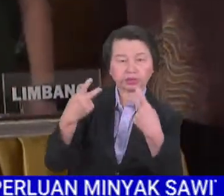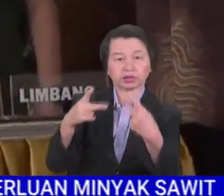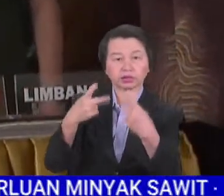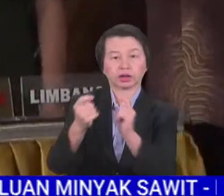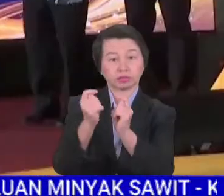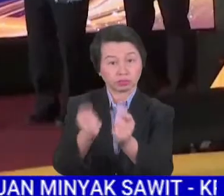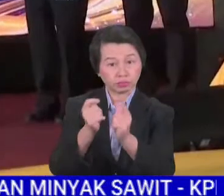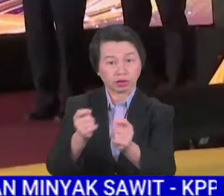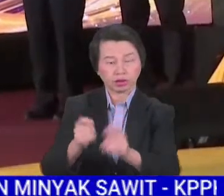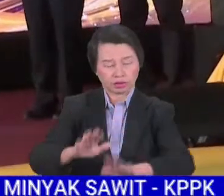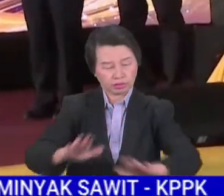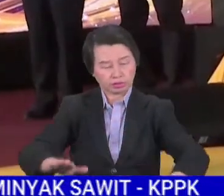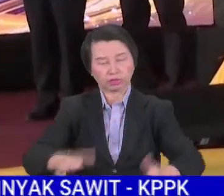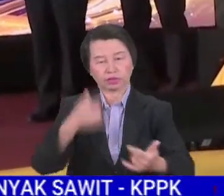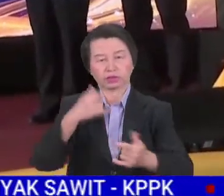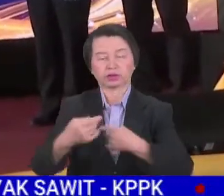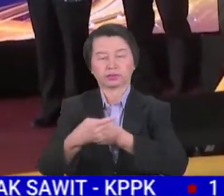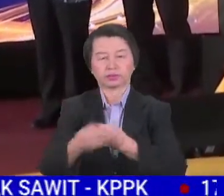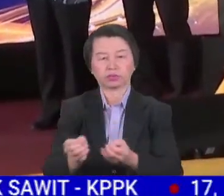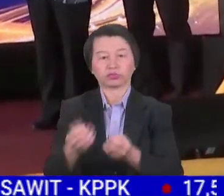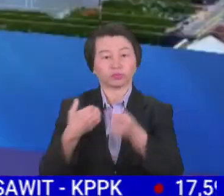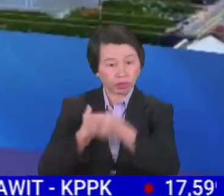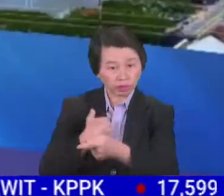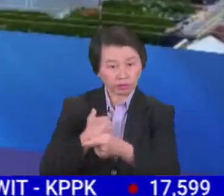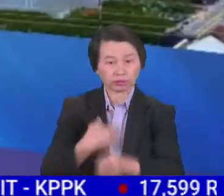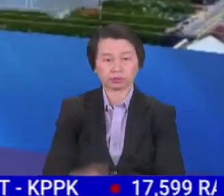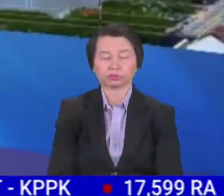cenderamata, galeri kanak-kanak dan ruang pejabat.